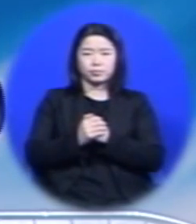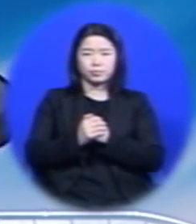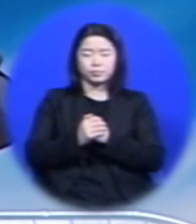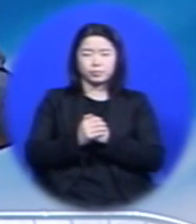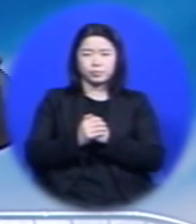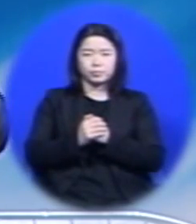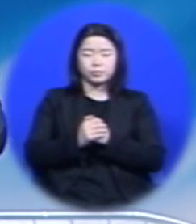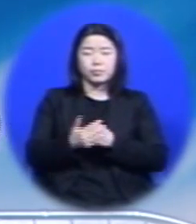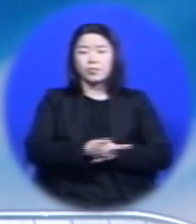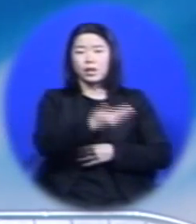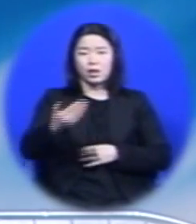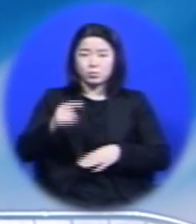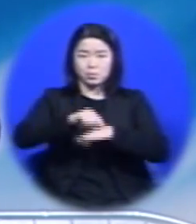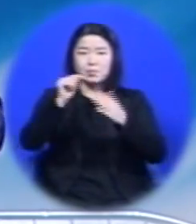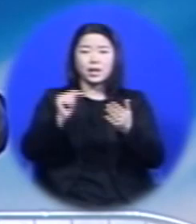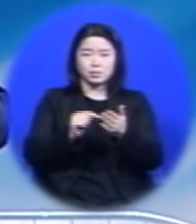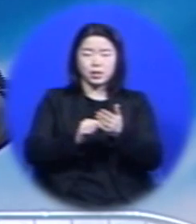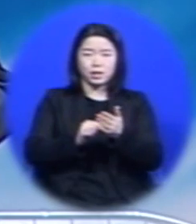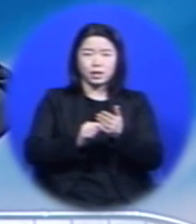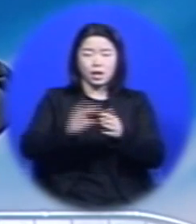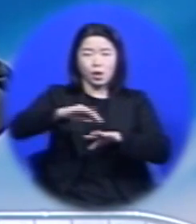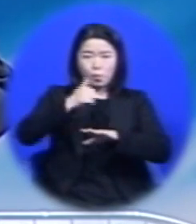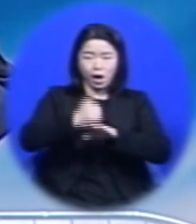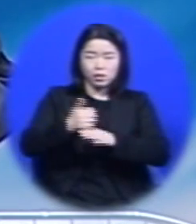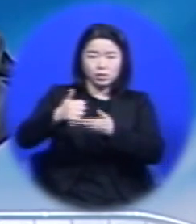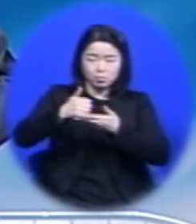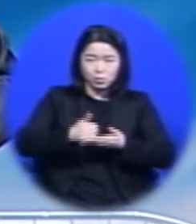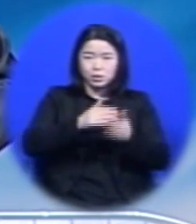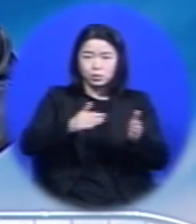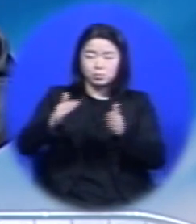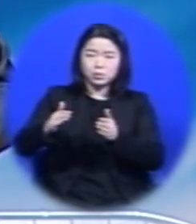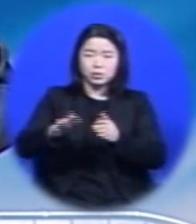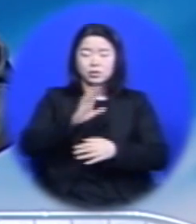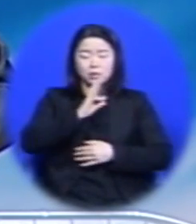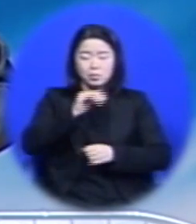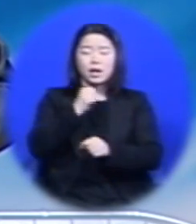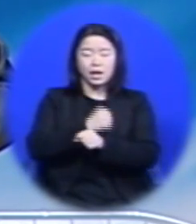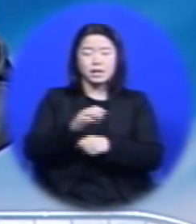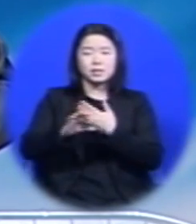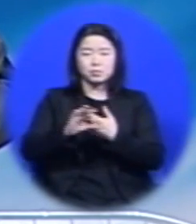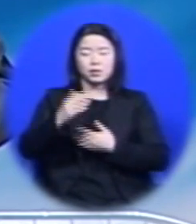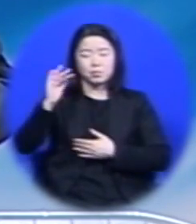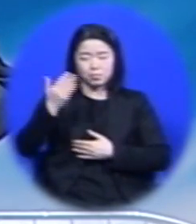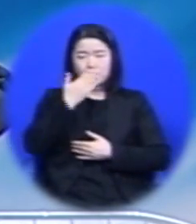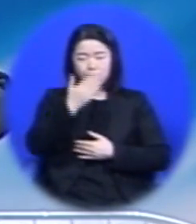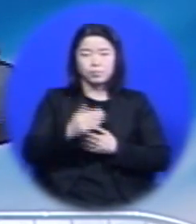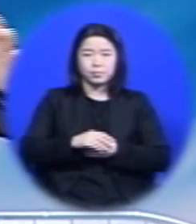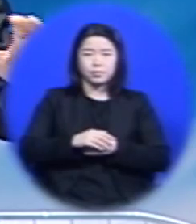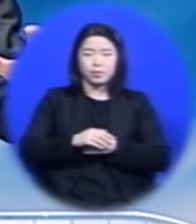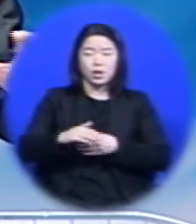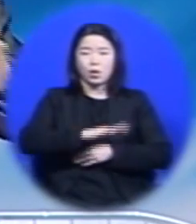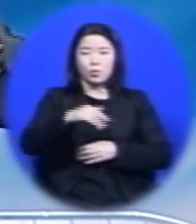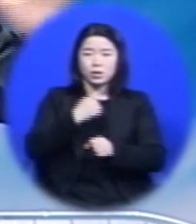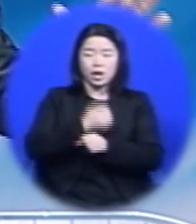원합니다 여러분이 마음에 왕을 모실 준비를 정말 하시면 됩니다